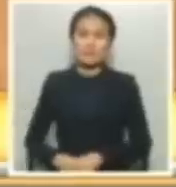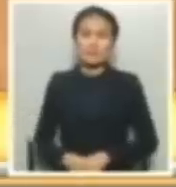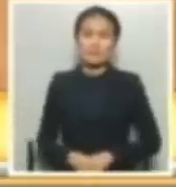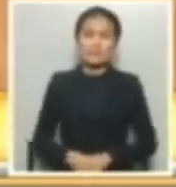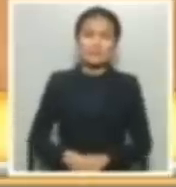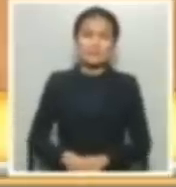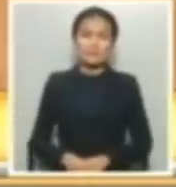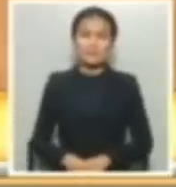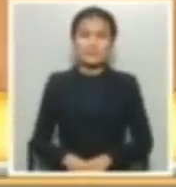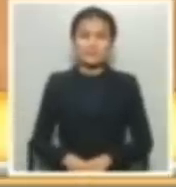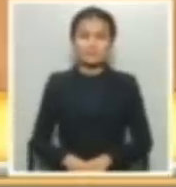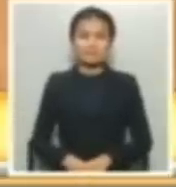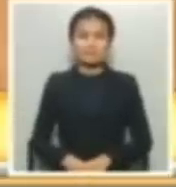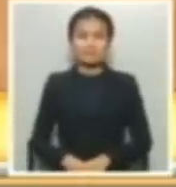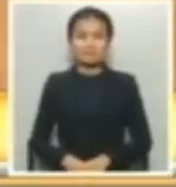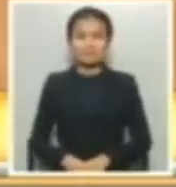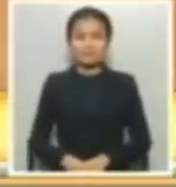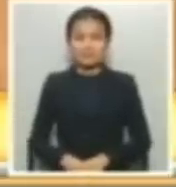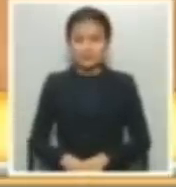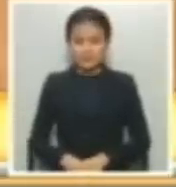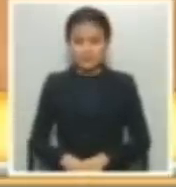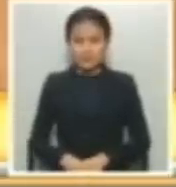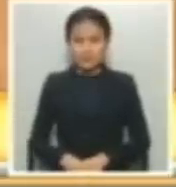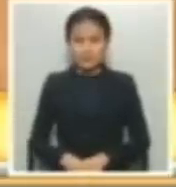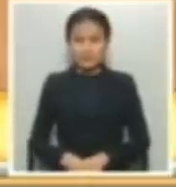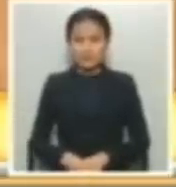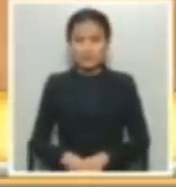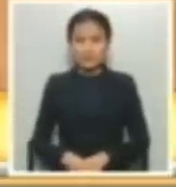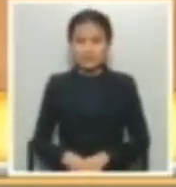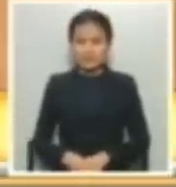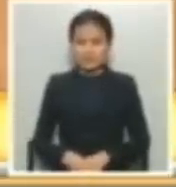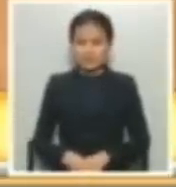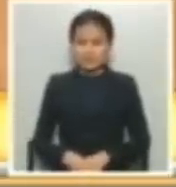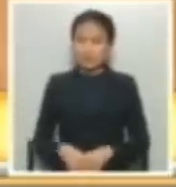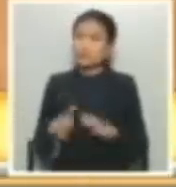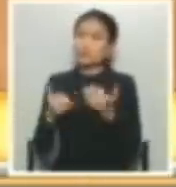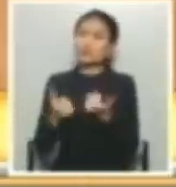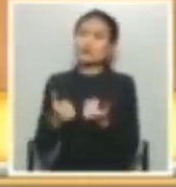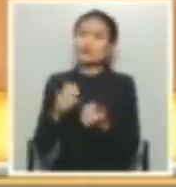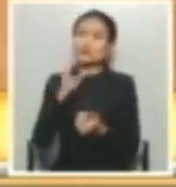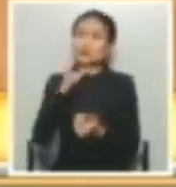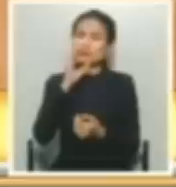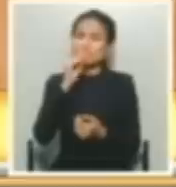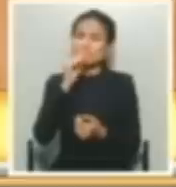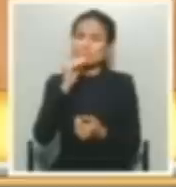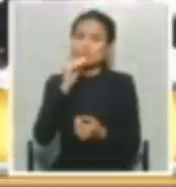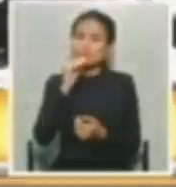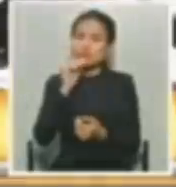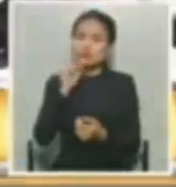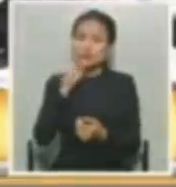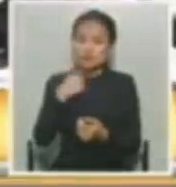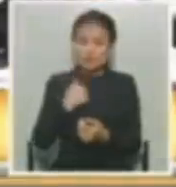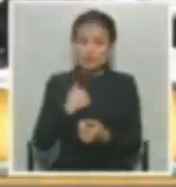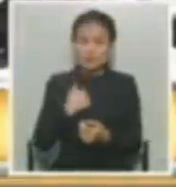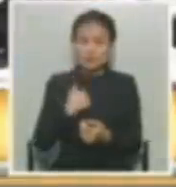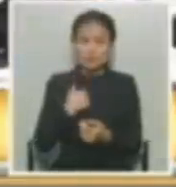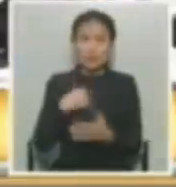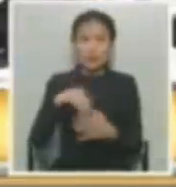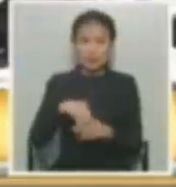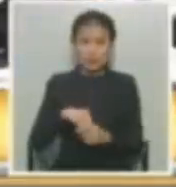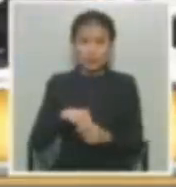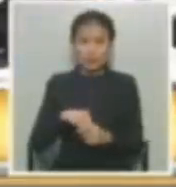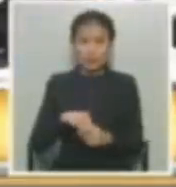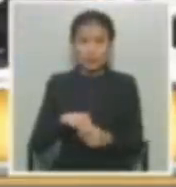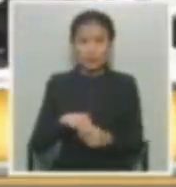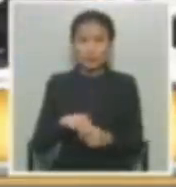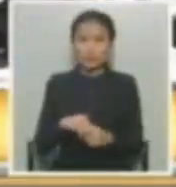ท่าน คือท่านประธานพลาดพิงเรื่องว่ากรรมาธิการไม่รับผลประโยชน์เนี่ยผมก็อยู่ในนี้ด้วยเสียหาย